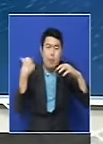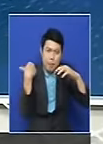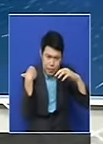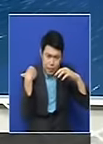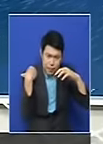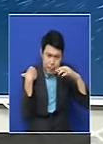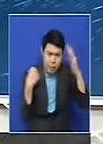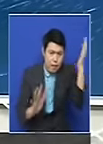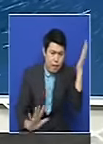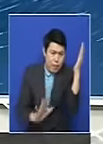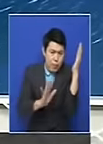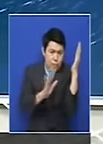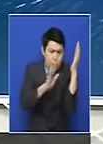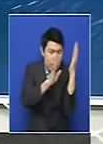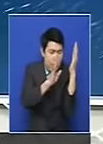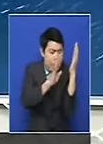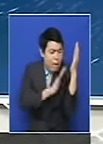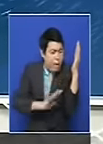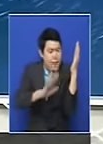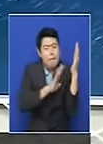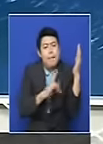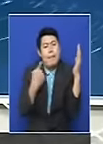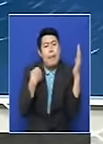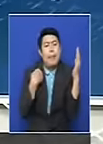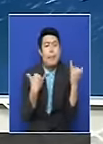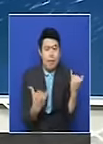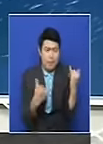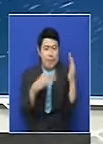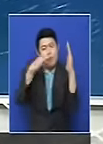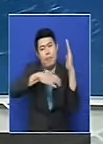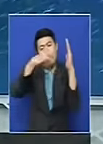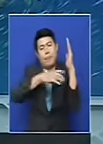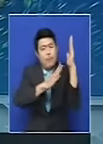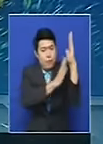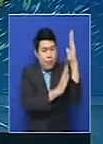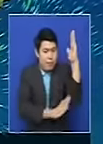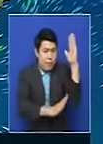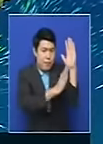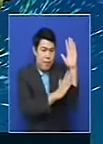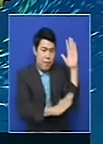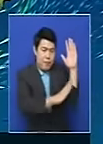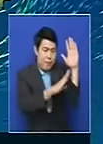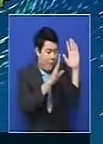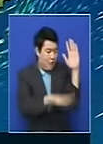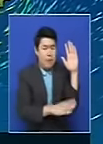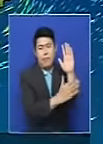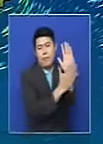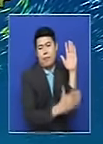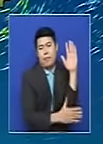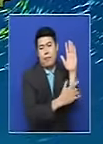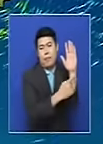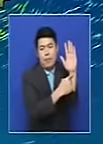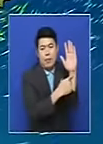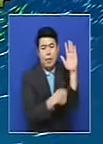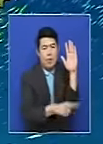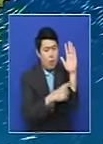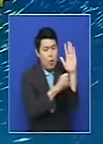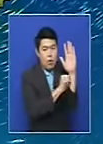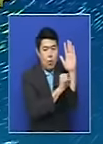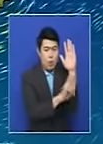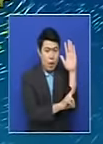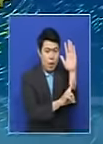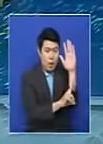ากอิทธิพลของหย่อมความกดอากาศต่ำกำลังแรงครับที่ตอนนี้ปกคลุมอยู่ตรงบริเวณของอ่าวไทยและภาคใต้ตอนล่างนะครับทำให้พื้นที่ตั้งแต่สุ